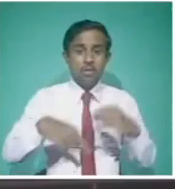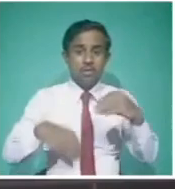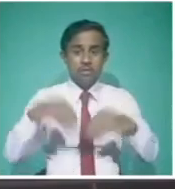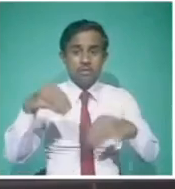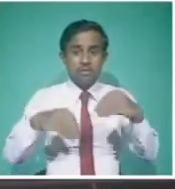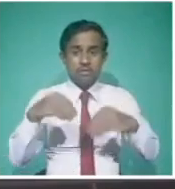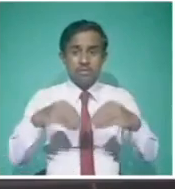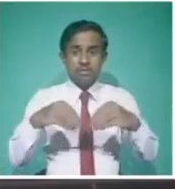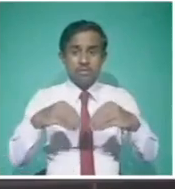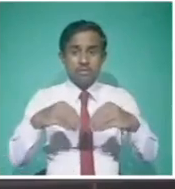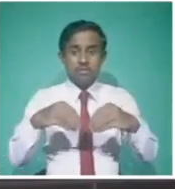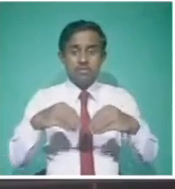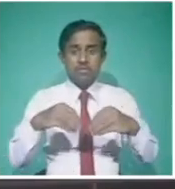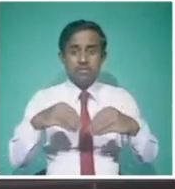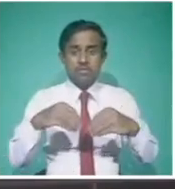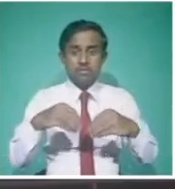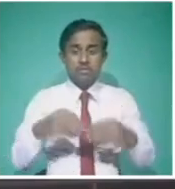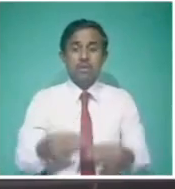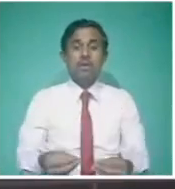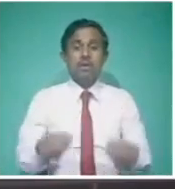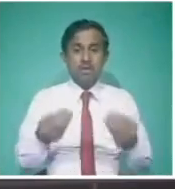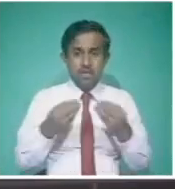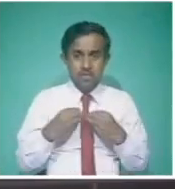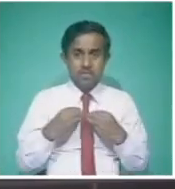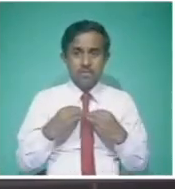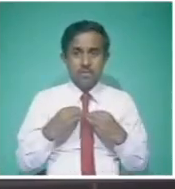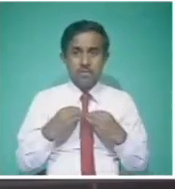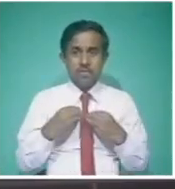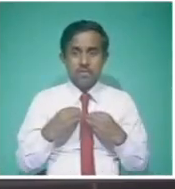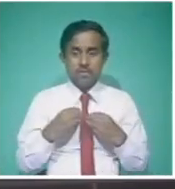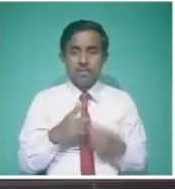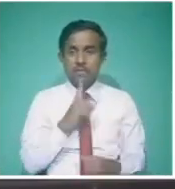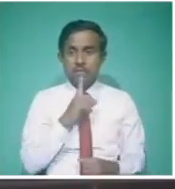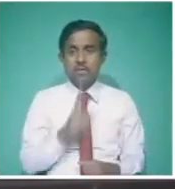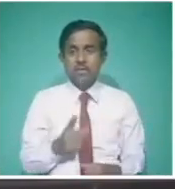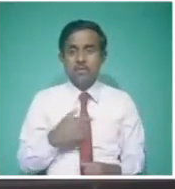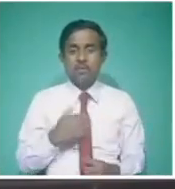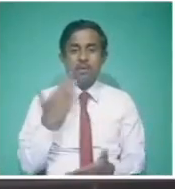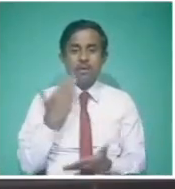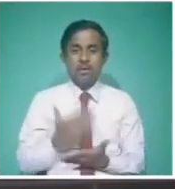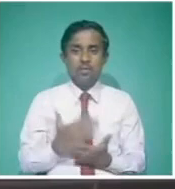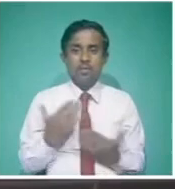ඒ ජනමතය කරුණා කරලා ලබා දෙන්න කියලා ප්‍රකාශ කරමින් මම